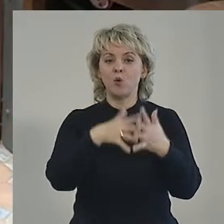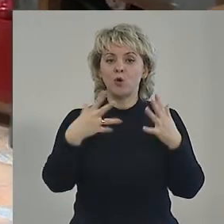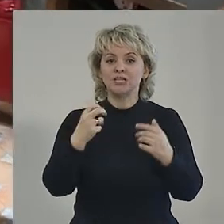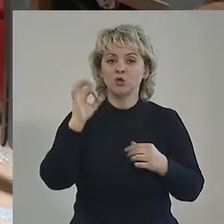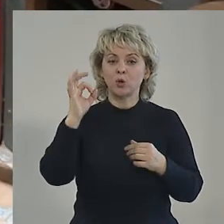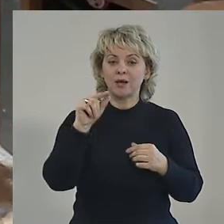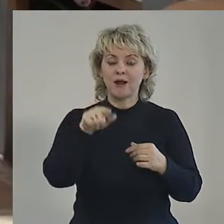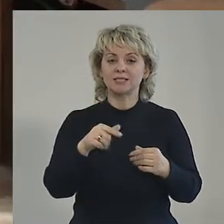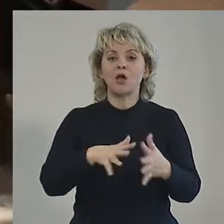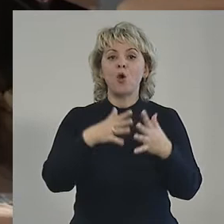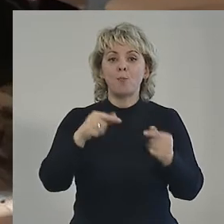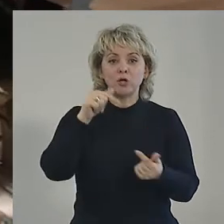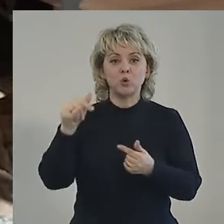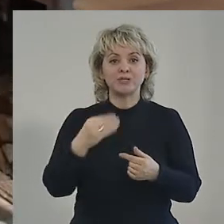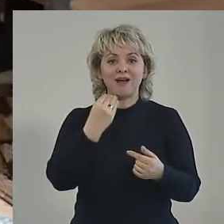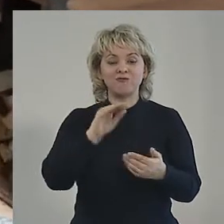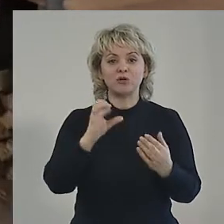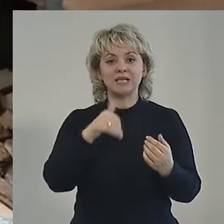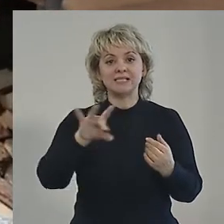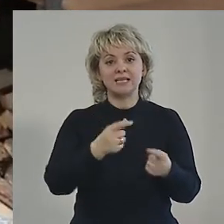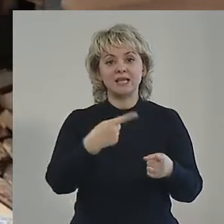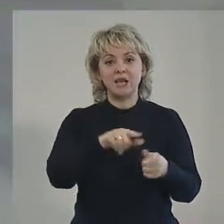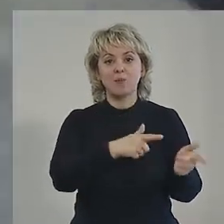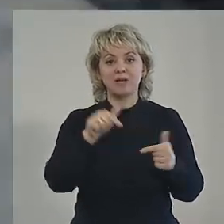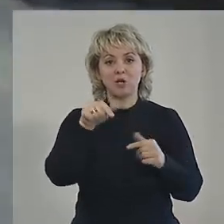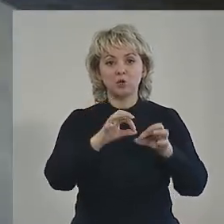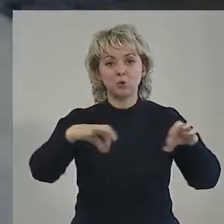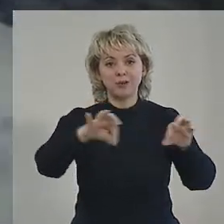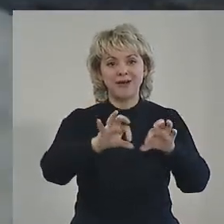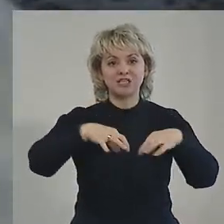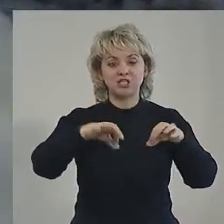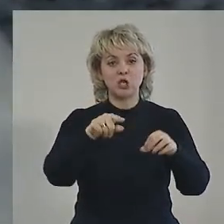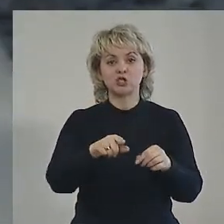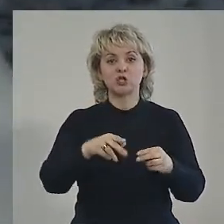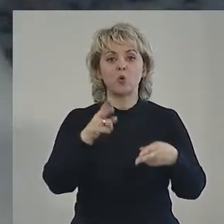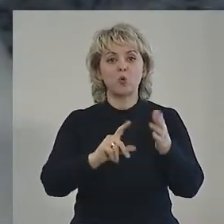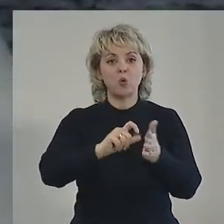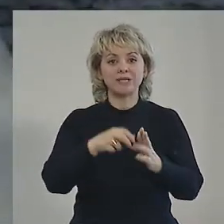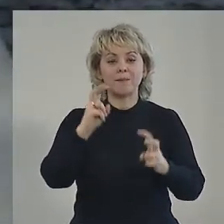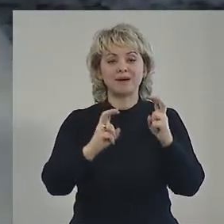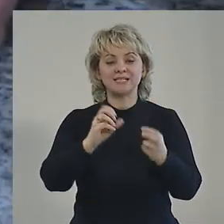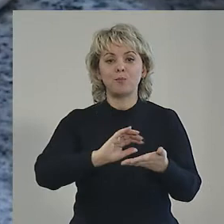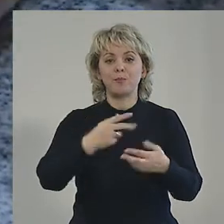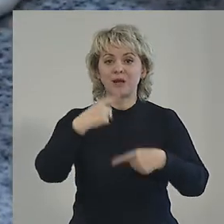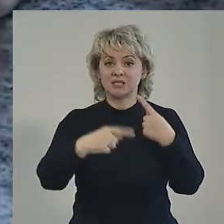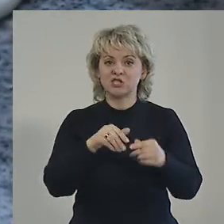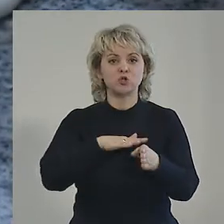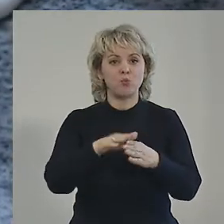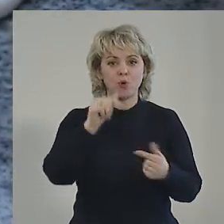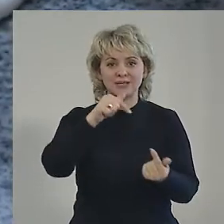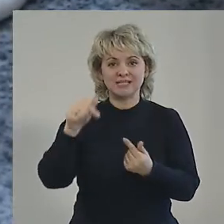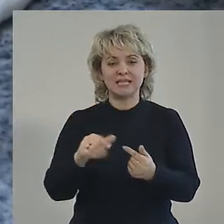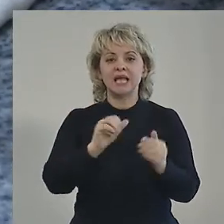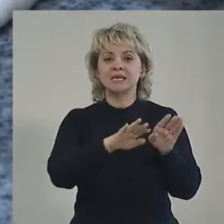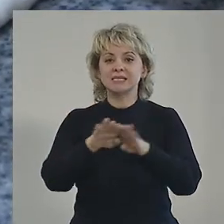300 градусов – оптимально комфортная среда для приготовления тонкого теста. Кухня и производственные процессы пиццерии полностью